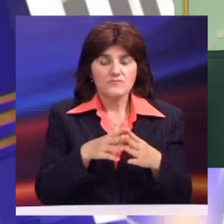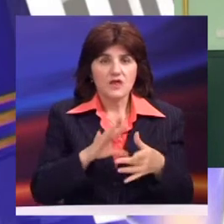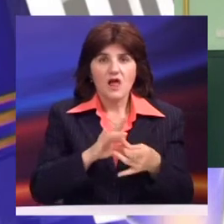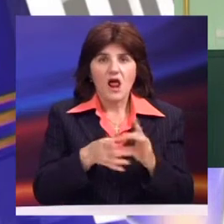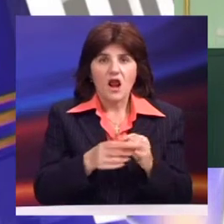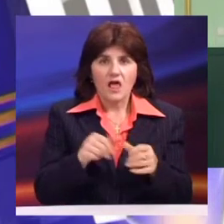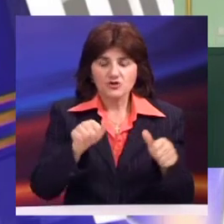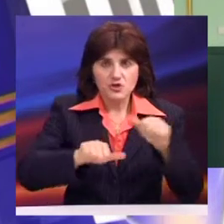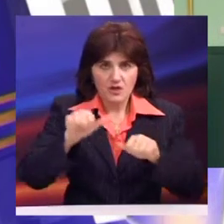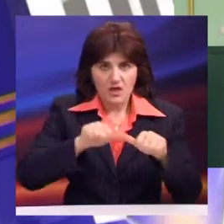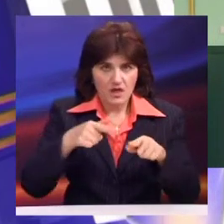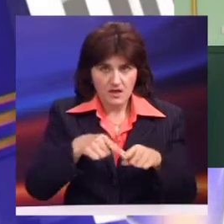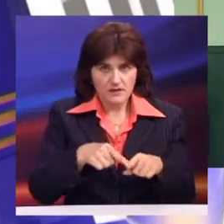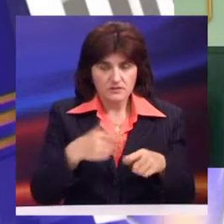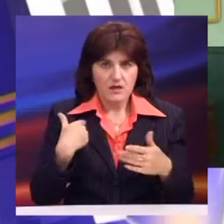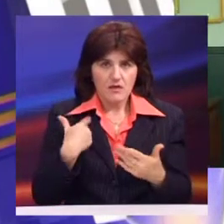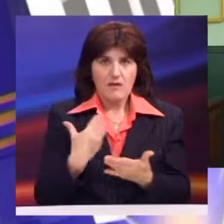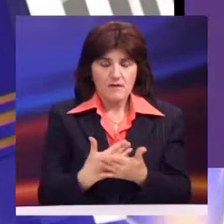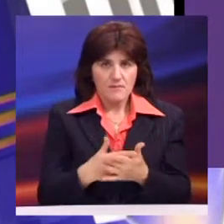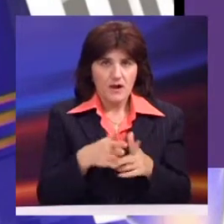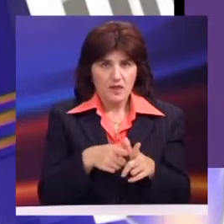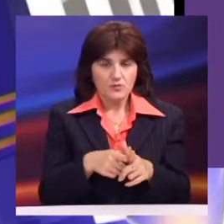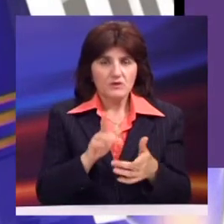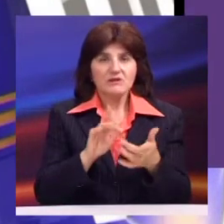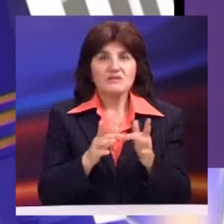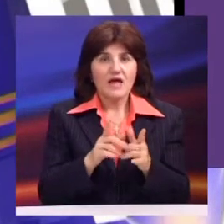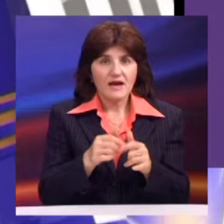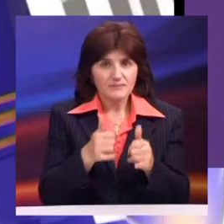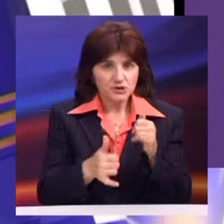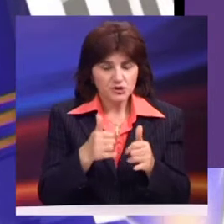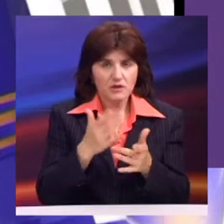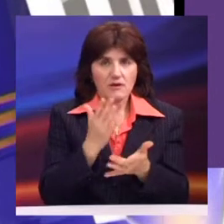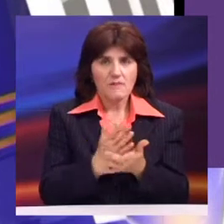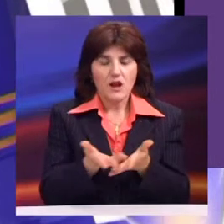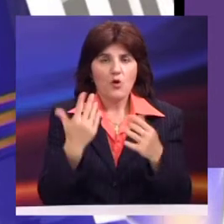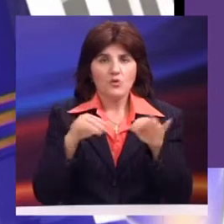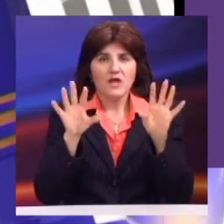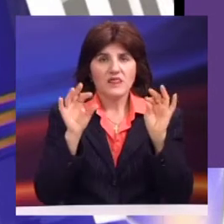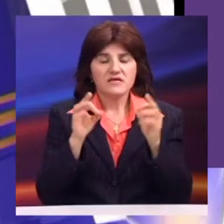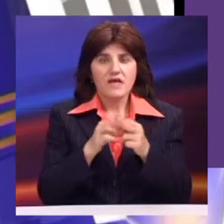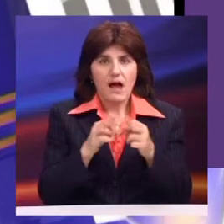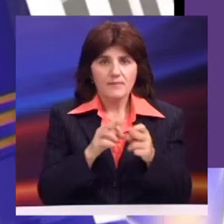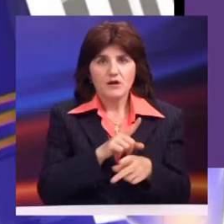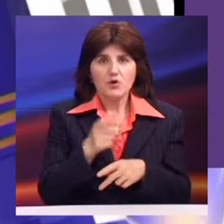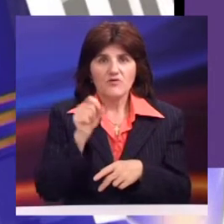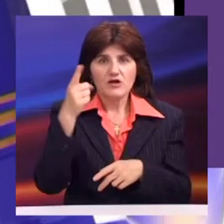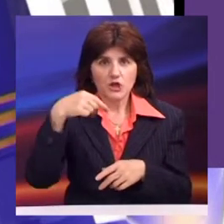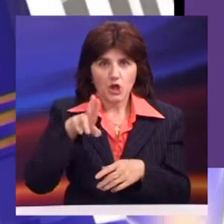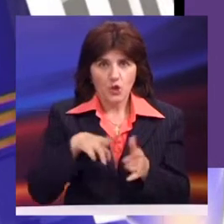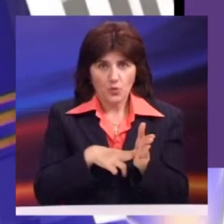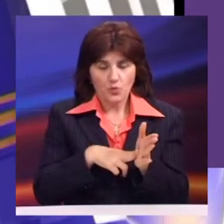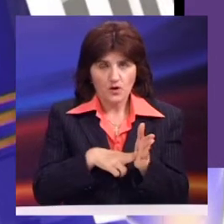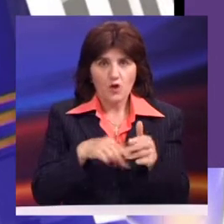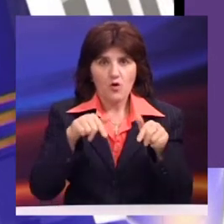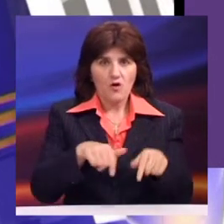tima lančane reakcije i što sam učestvovao. Takmičenje lančane reakcije održava se od 10. aprila do 12. juna,